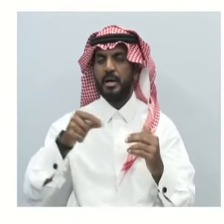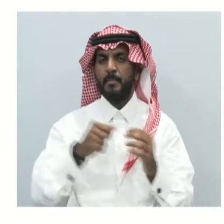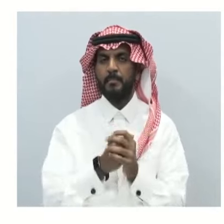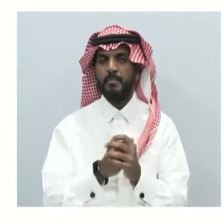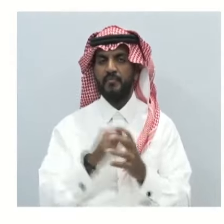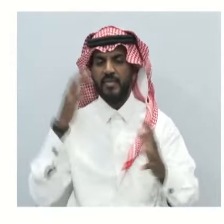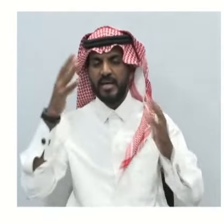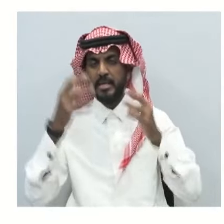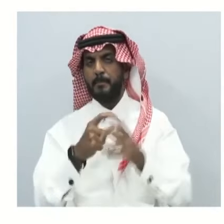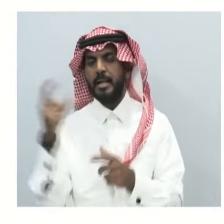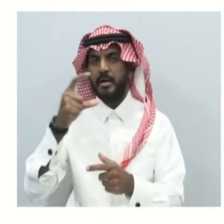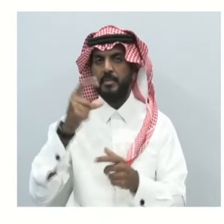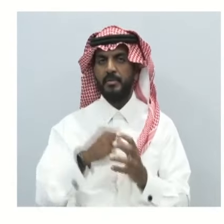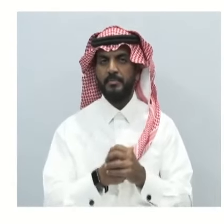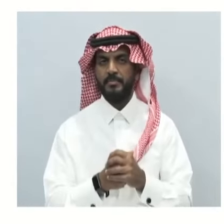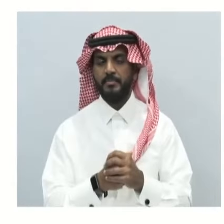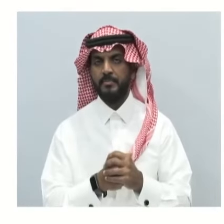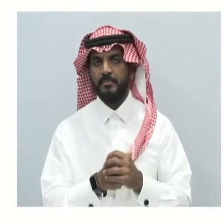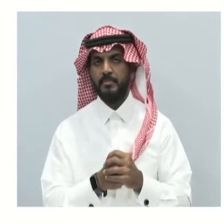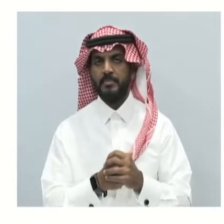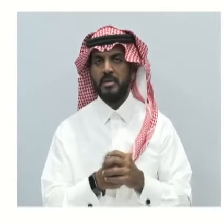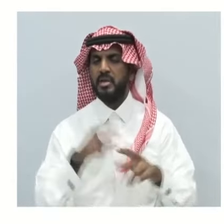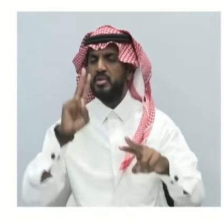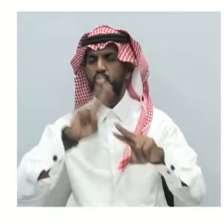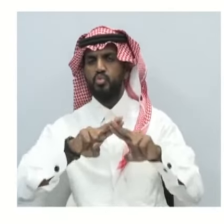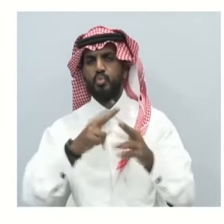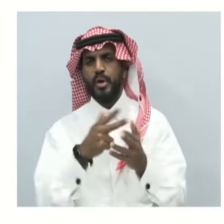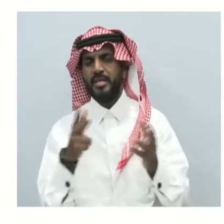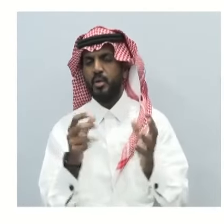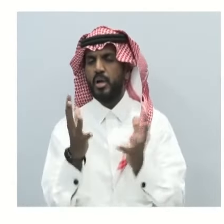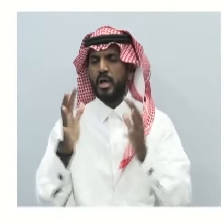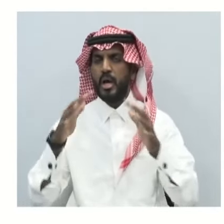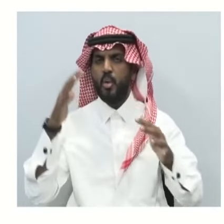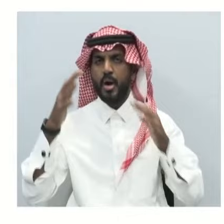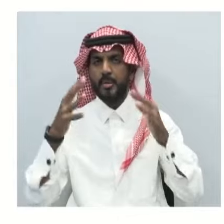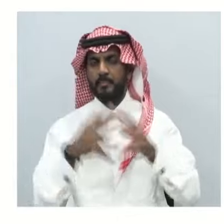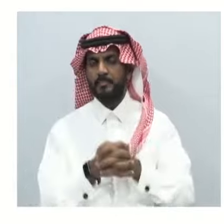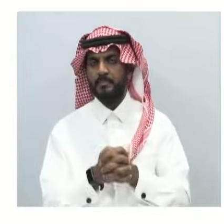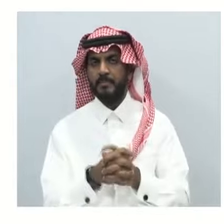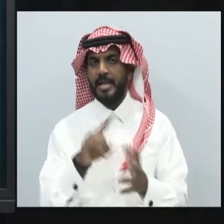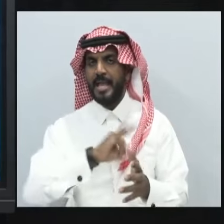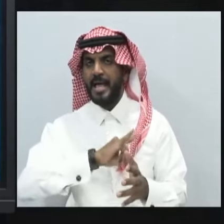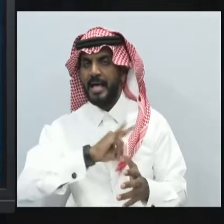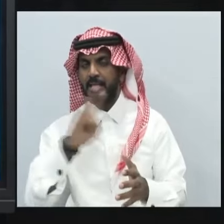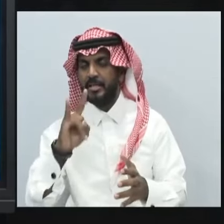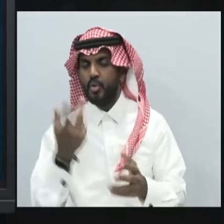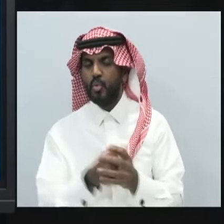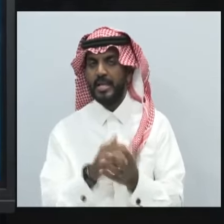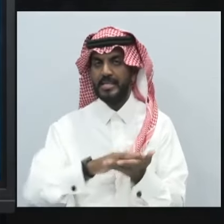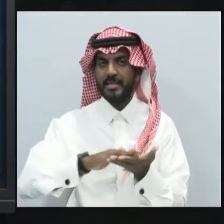بالقمر ينتج عن ذلك تلك الفوهات والتي لا تتكون على سطح الارض